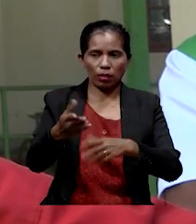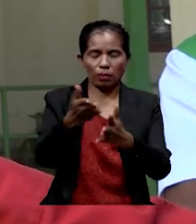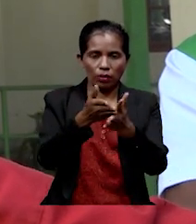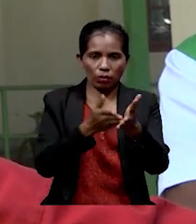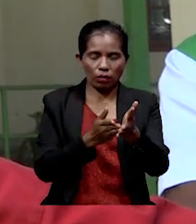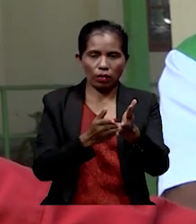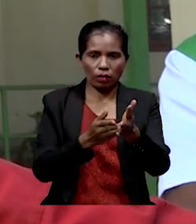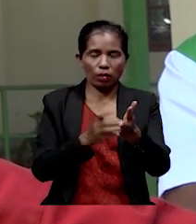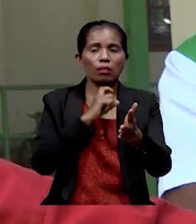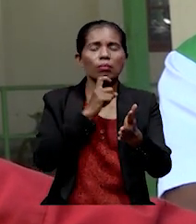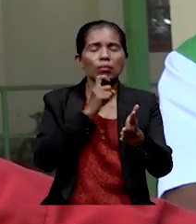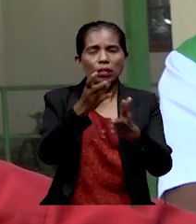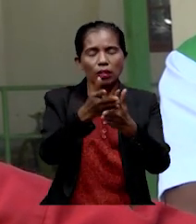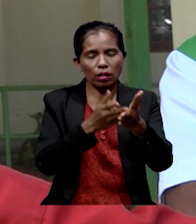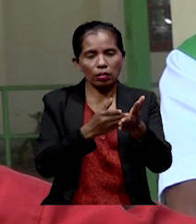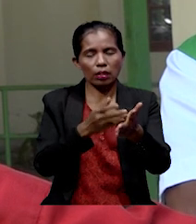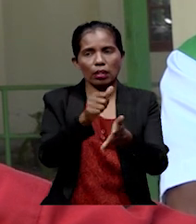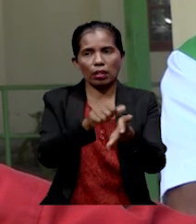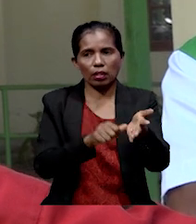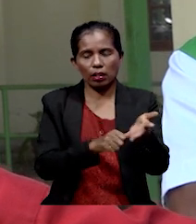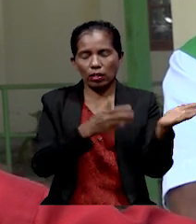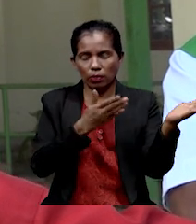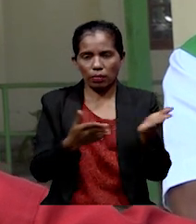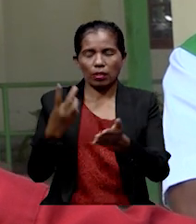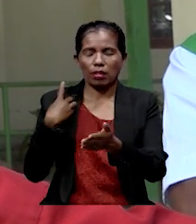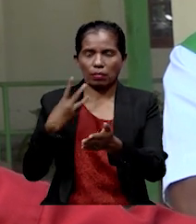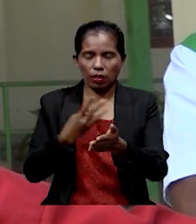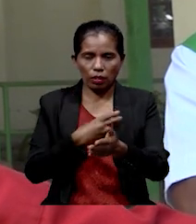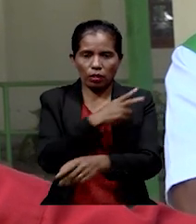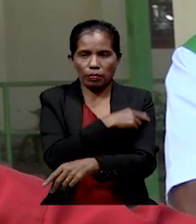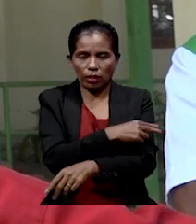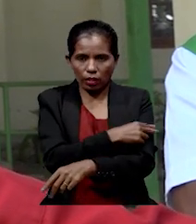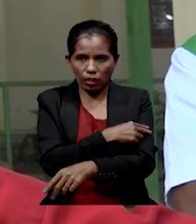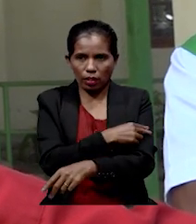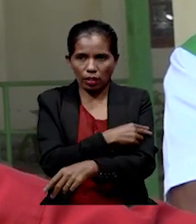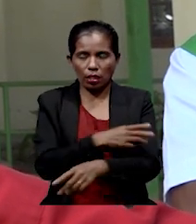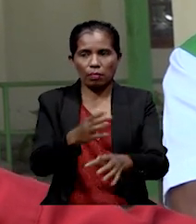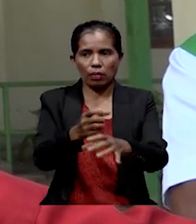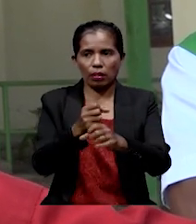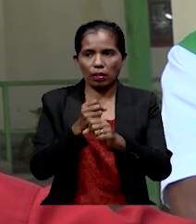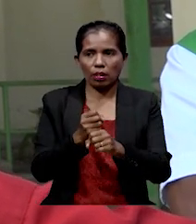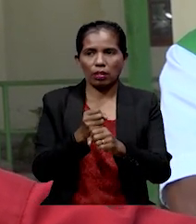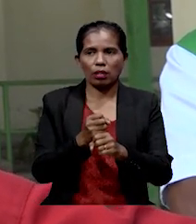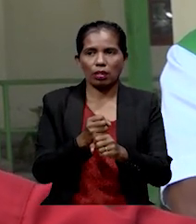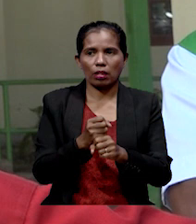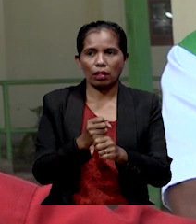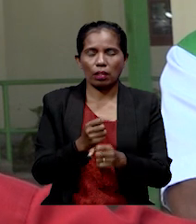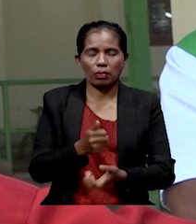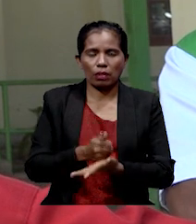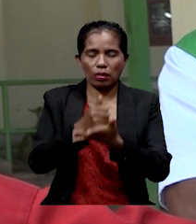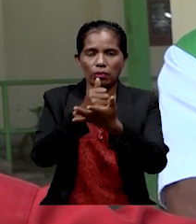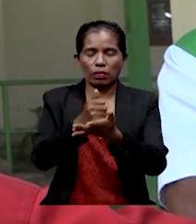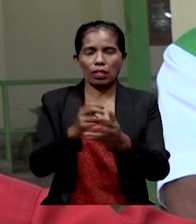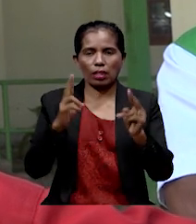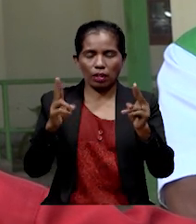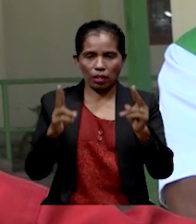nakles honune bela hatama mai haminia sentro nasional ami foti P3K atune bela atende direita